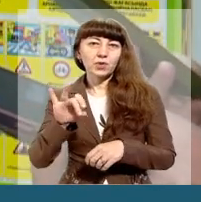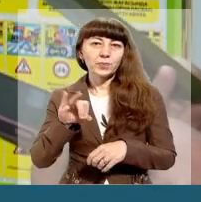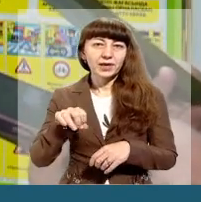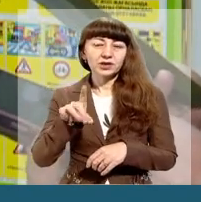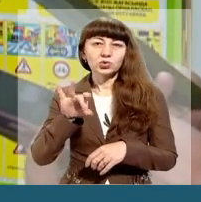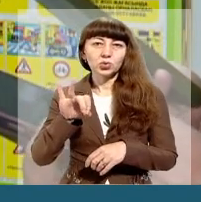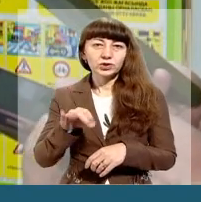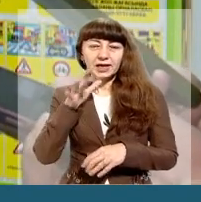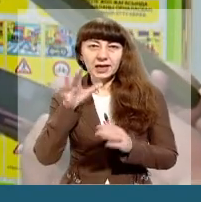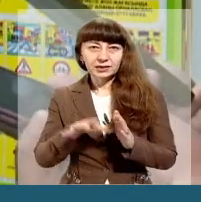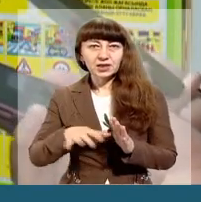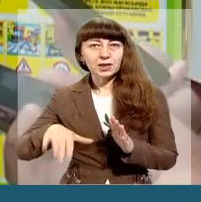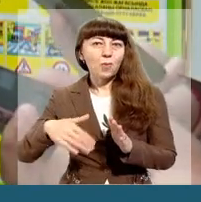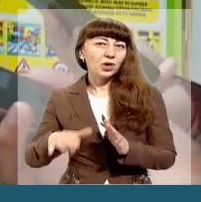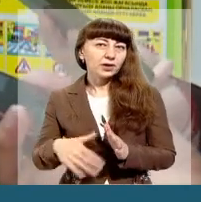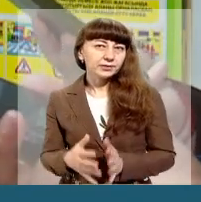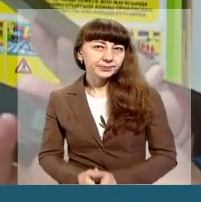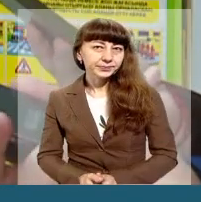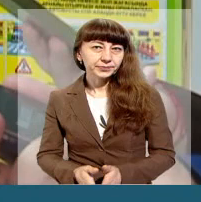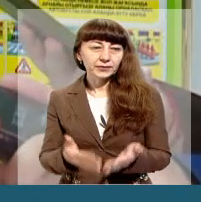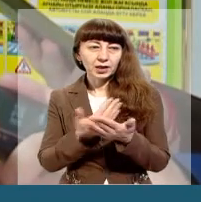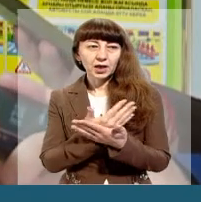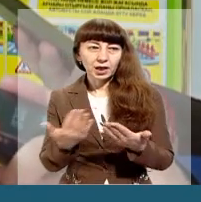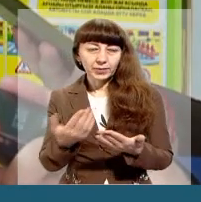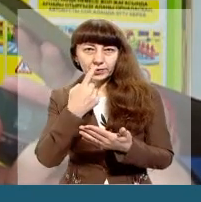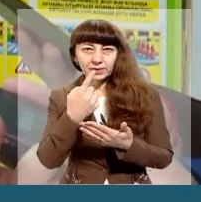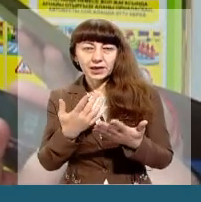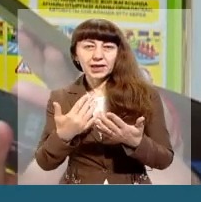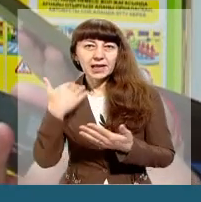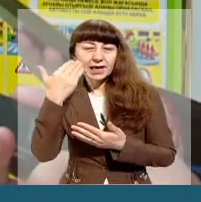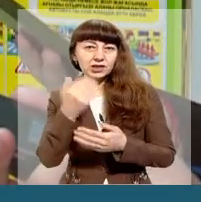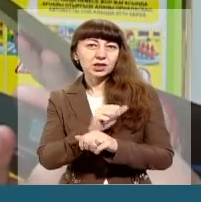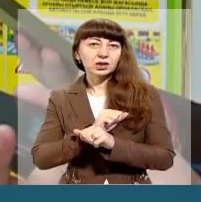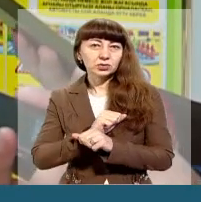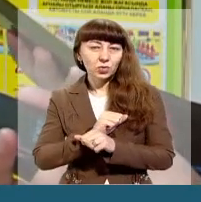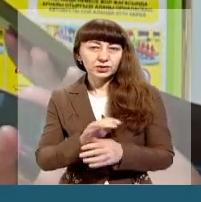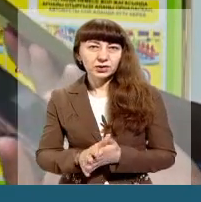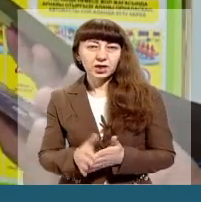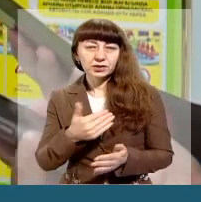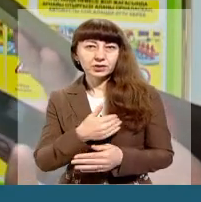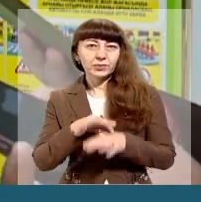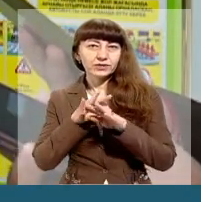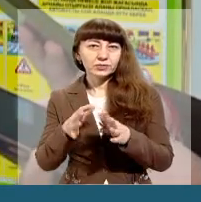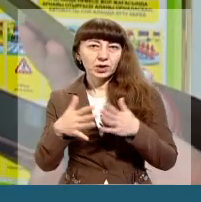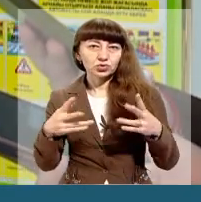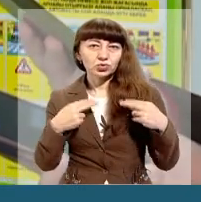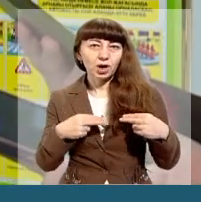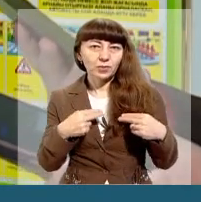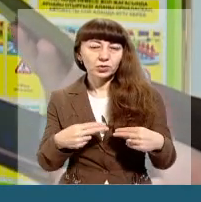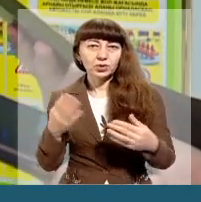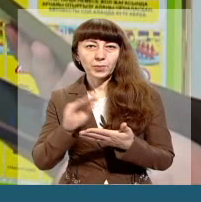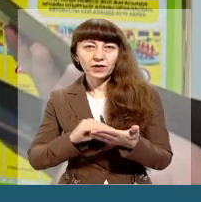скутерами, электросамокатами и так далее. Поэтому мы в преддверии летних каникул, длительных летних каникул, хотим провести такую обширную работу, еще